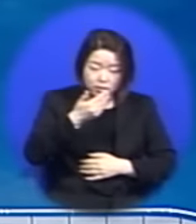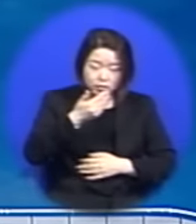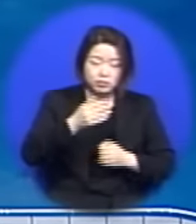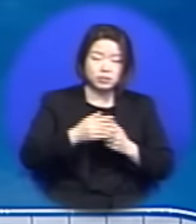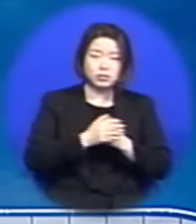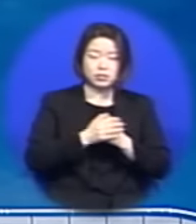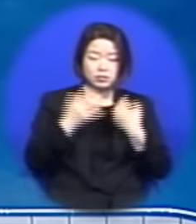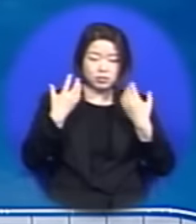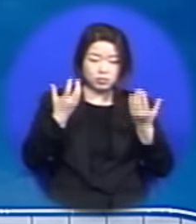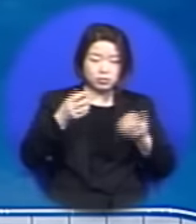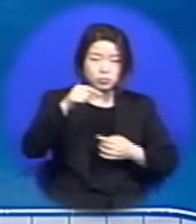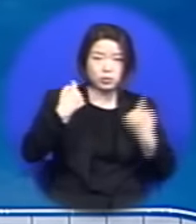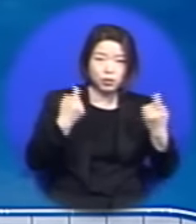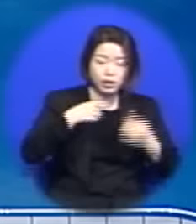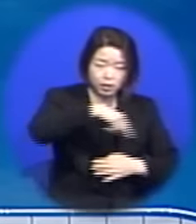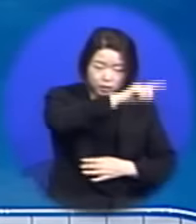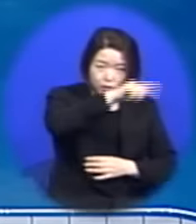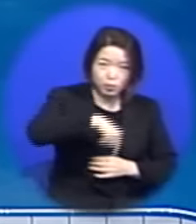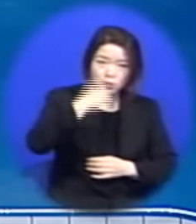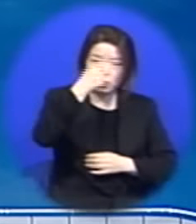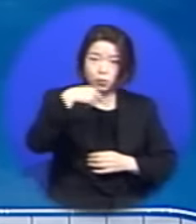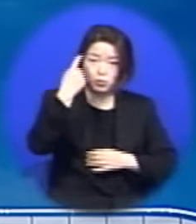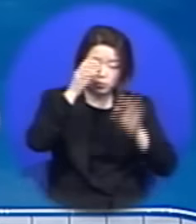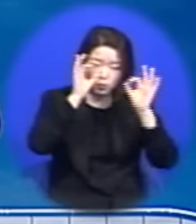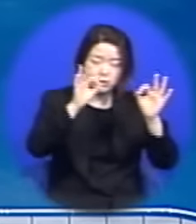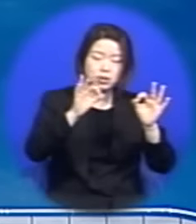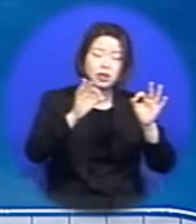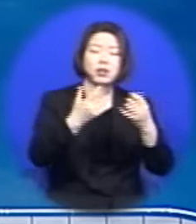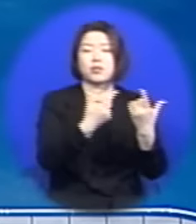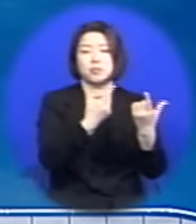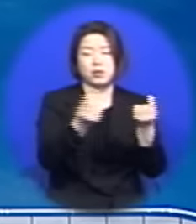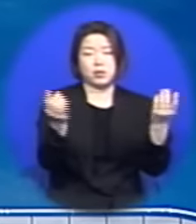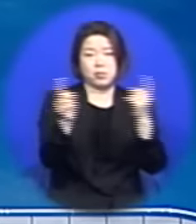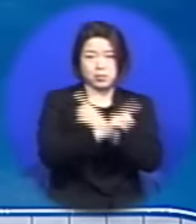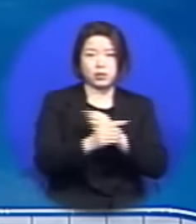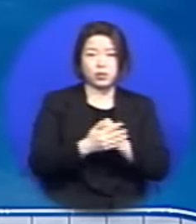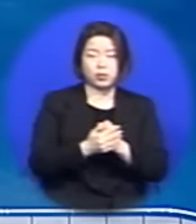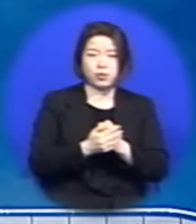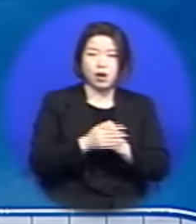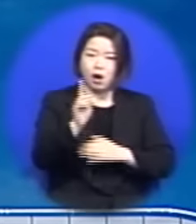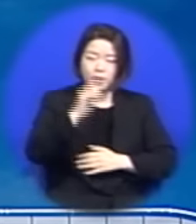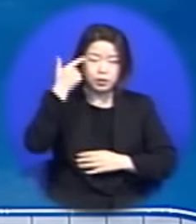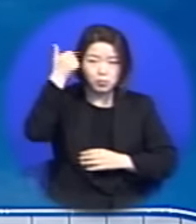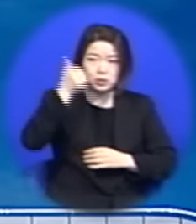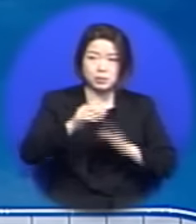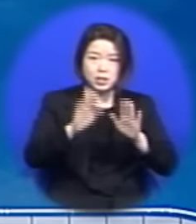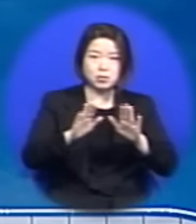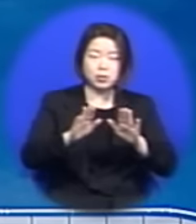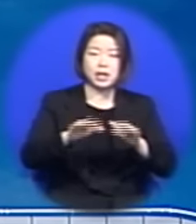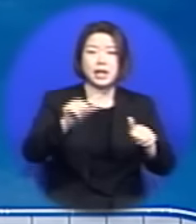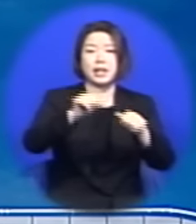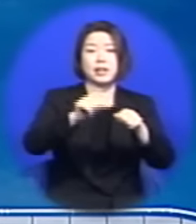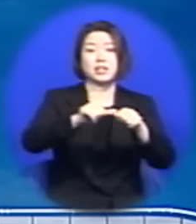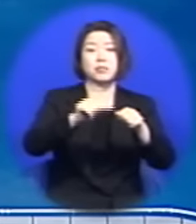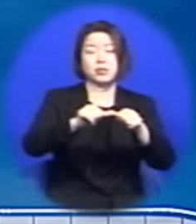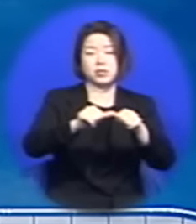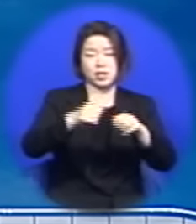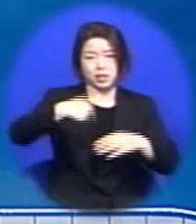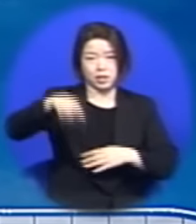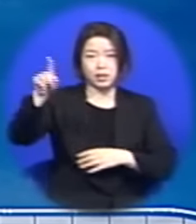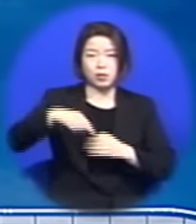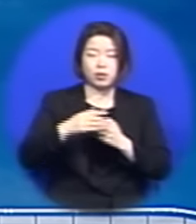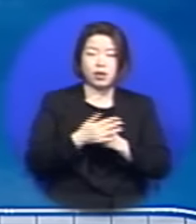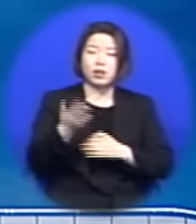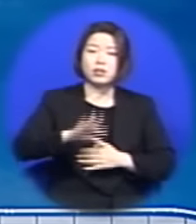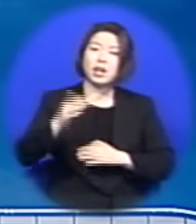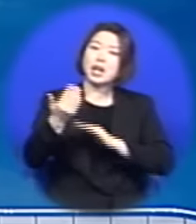그렇더라 그요 어느 목사님 한 분은 이번에 다섯 번째 간 거래요 그런데 전에 갈 때와